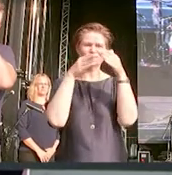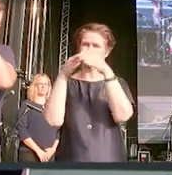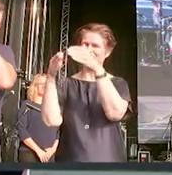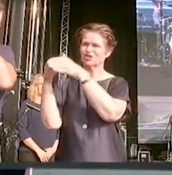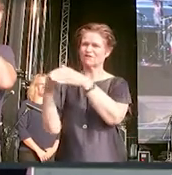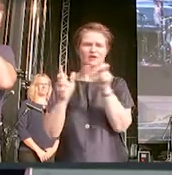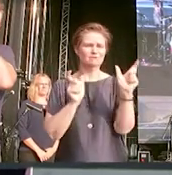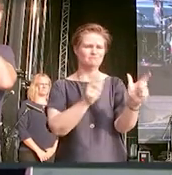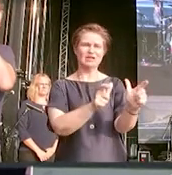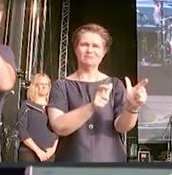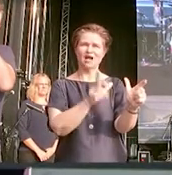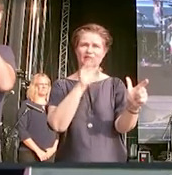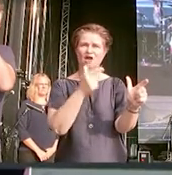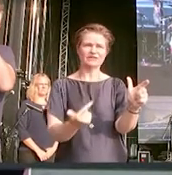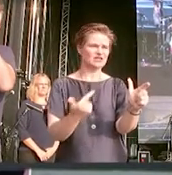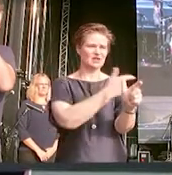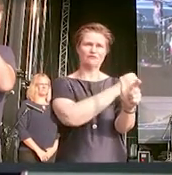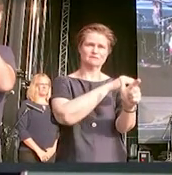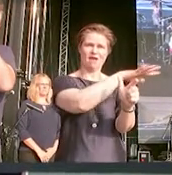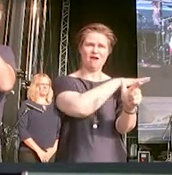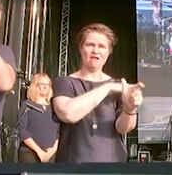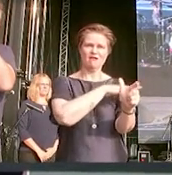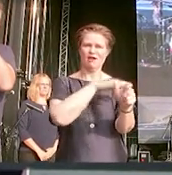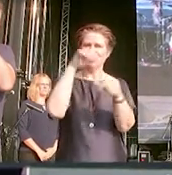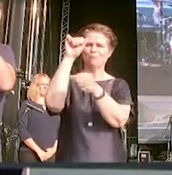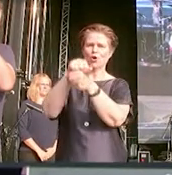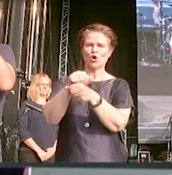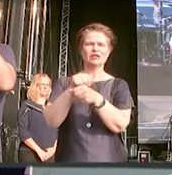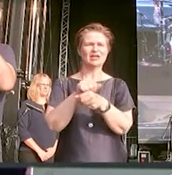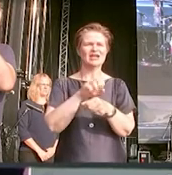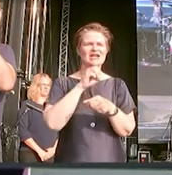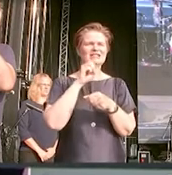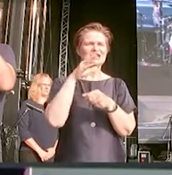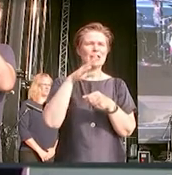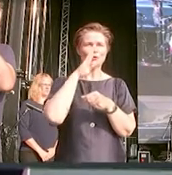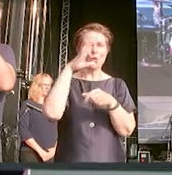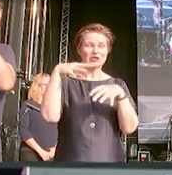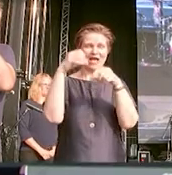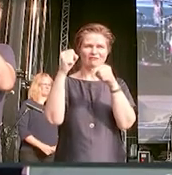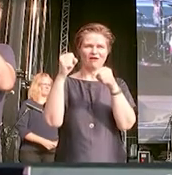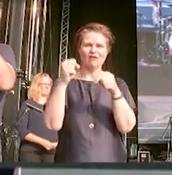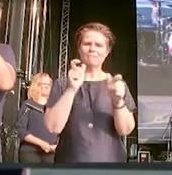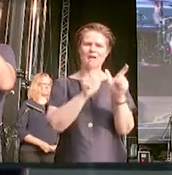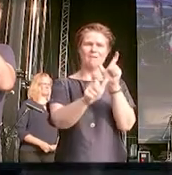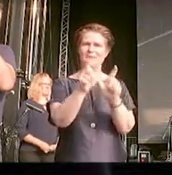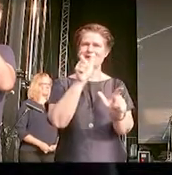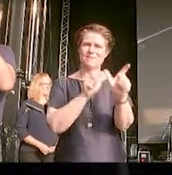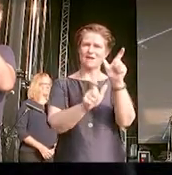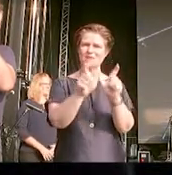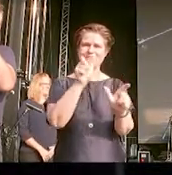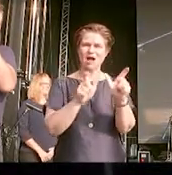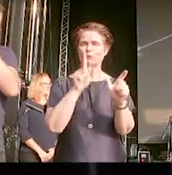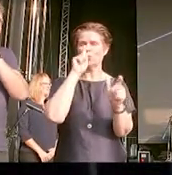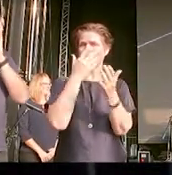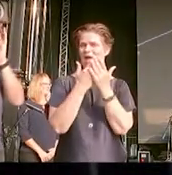festgesetzt und dürfen nicht auslaufen. Die Behörden legen Seenotretterinnen Steine in den Weg, wo es nur geht. Ein Beispiel, welches